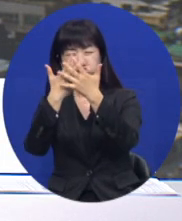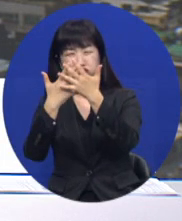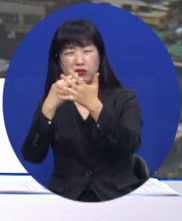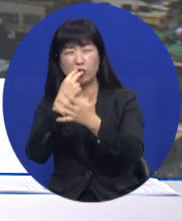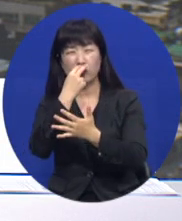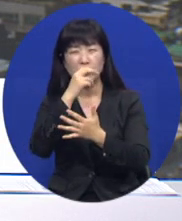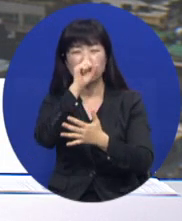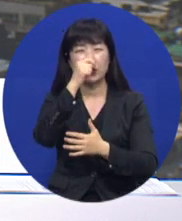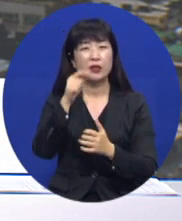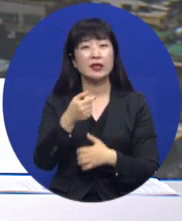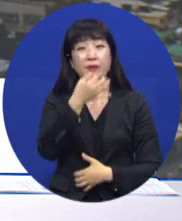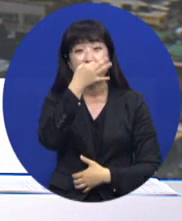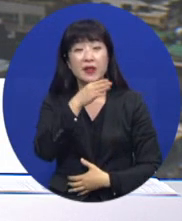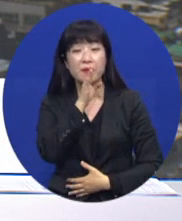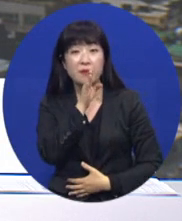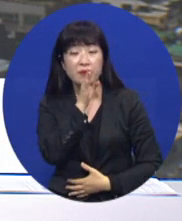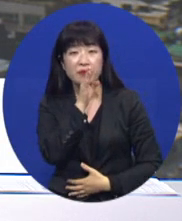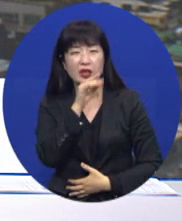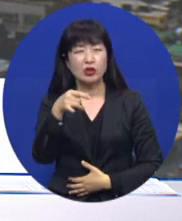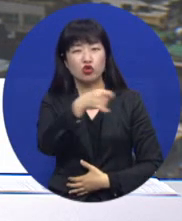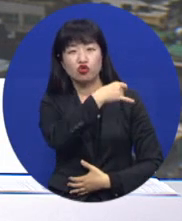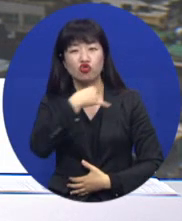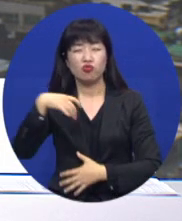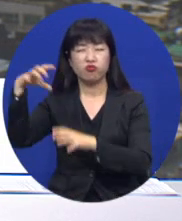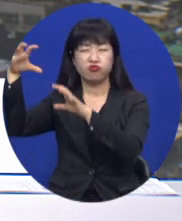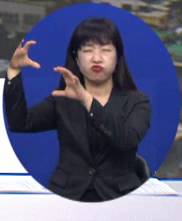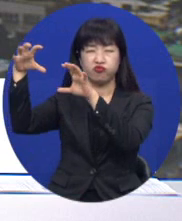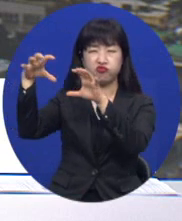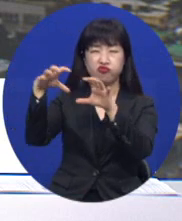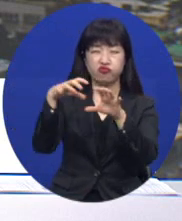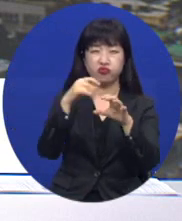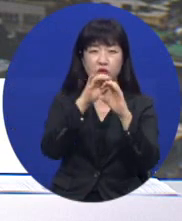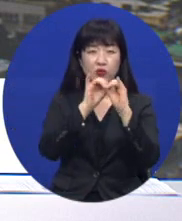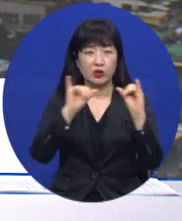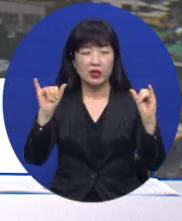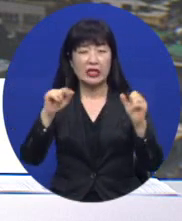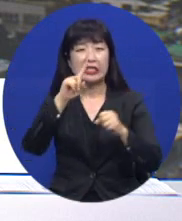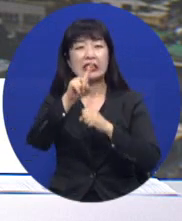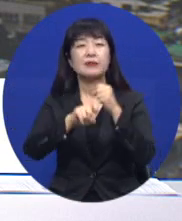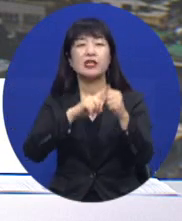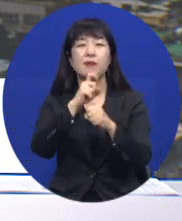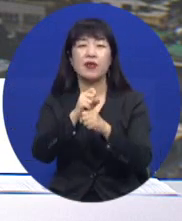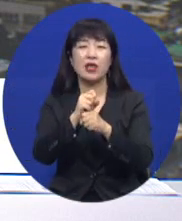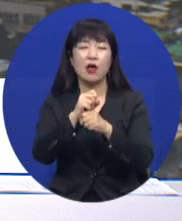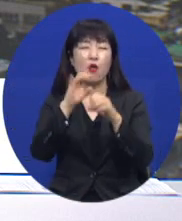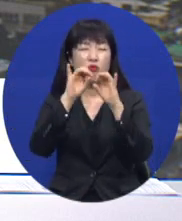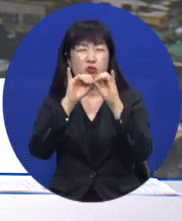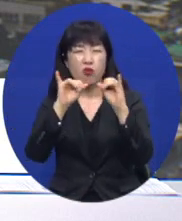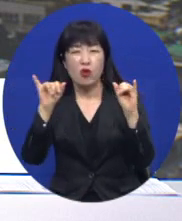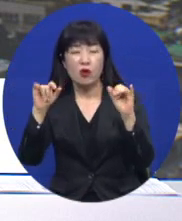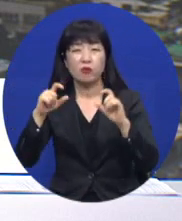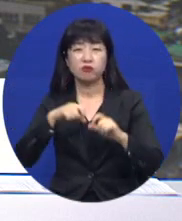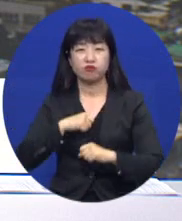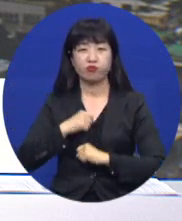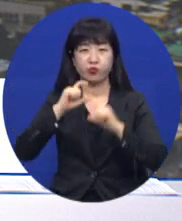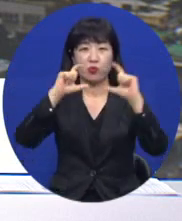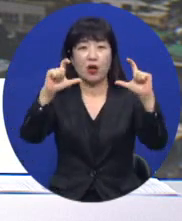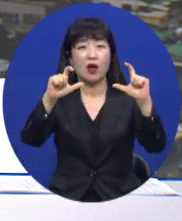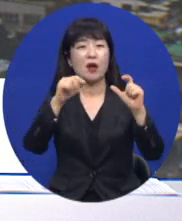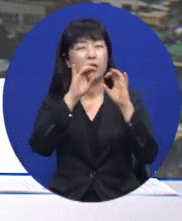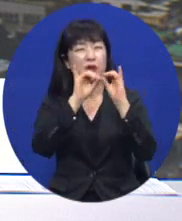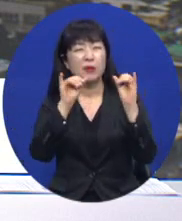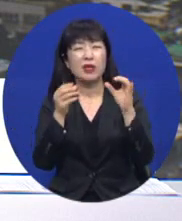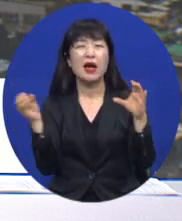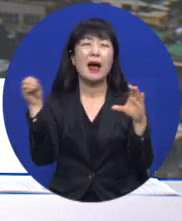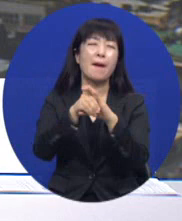많이 힘드셨죠 중국에서 날아온 황사의 제주에는 11년만에 황사 경보가 내려 줬고 미세먼지까지